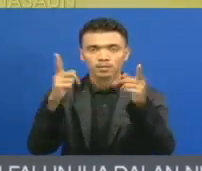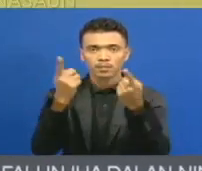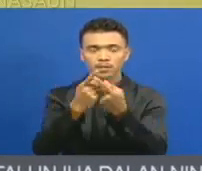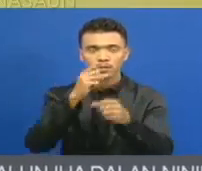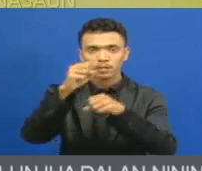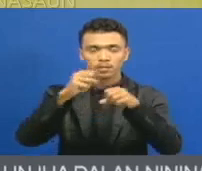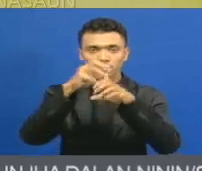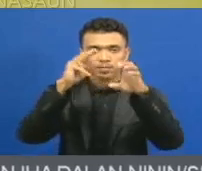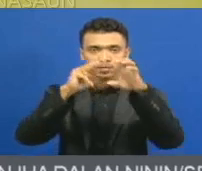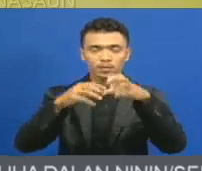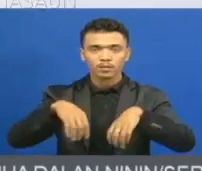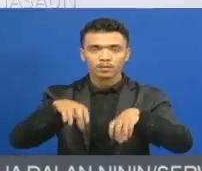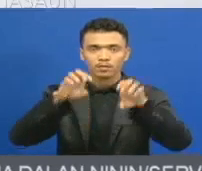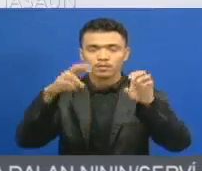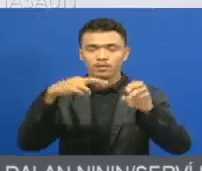anfos ho folin caro.